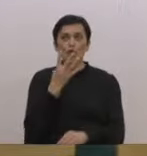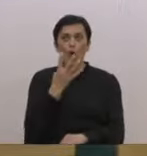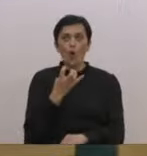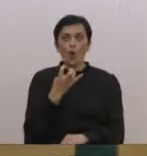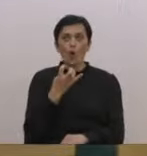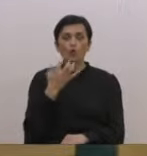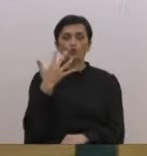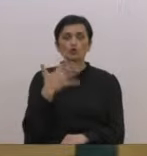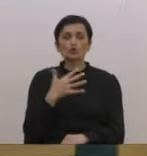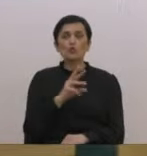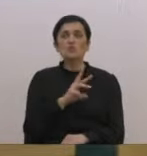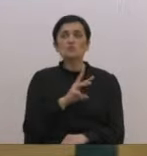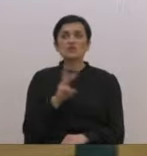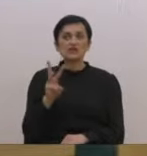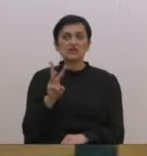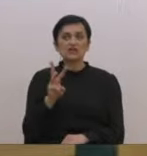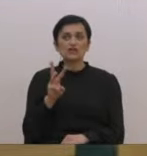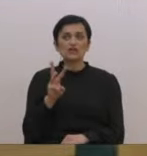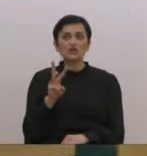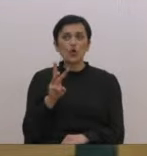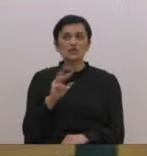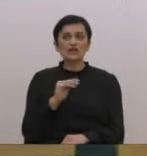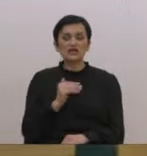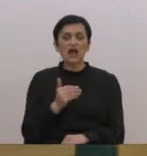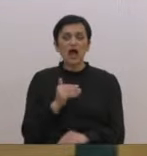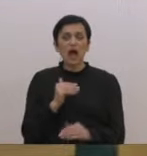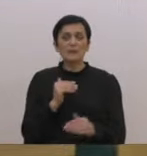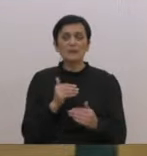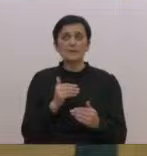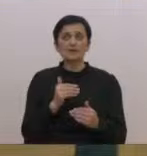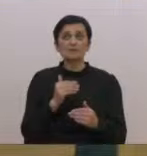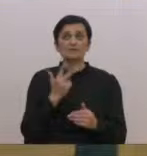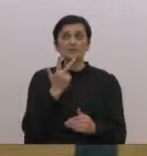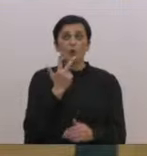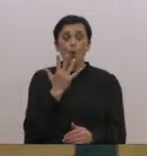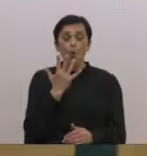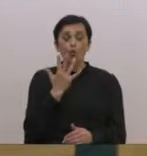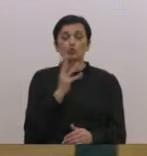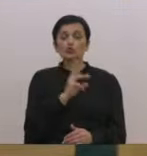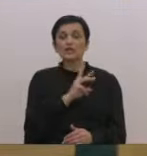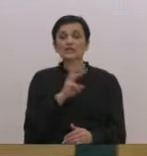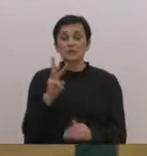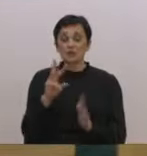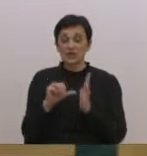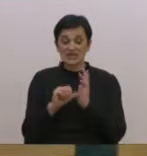450 მილიონის კაპიტალი. ანუ 35 მილიონის ინვესტიცია